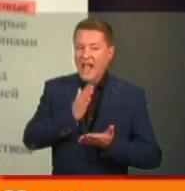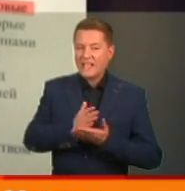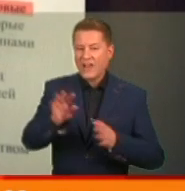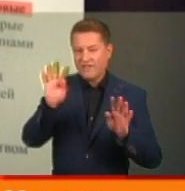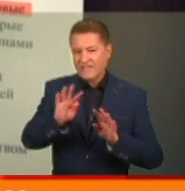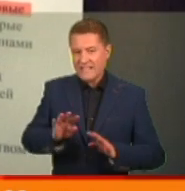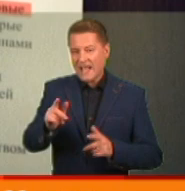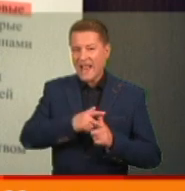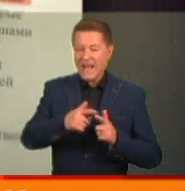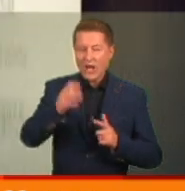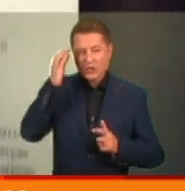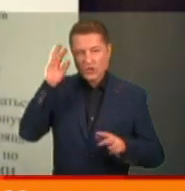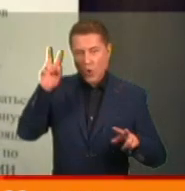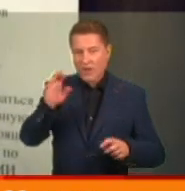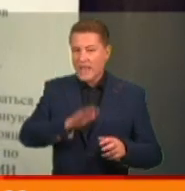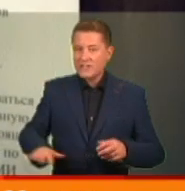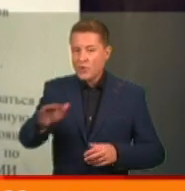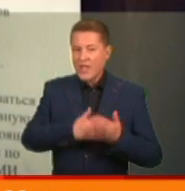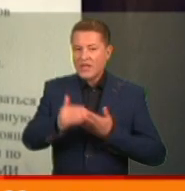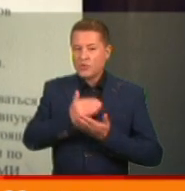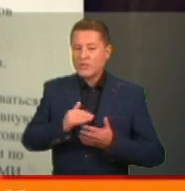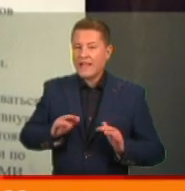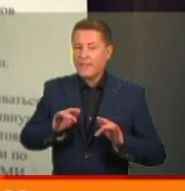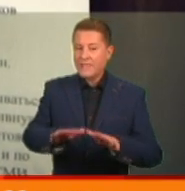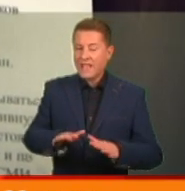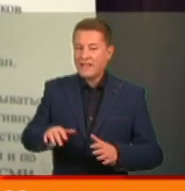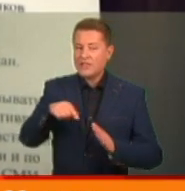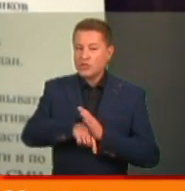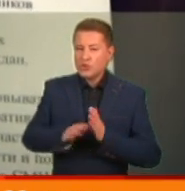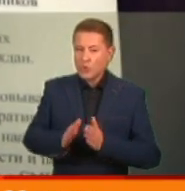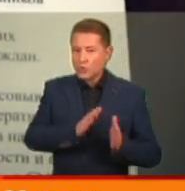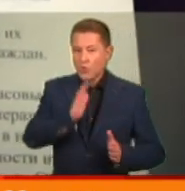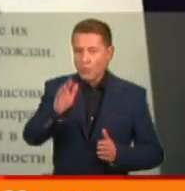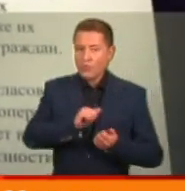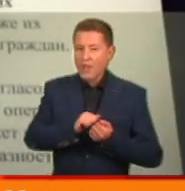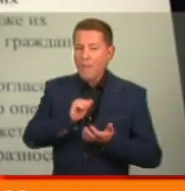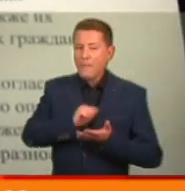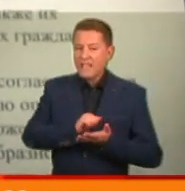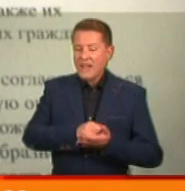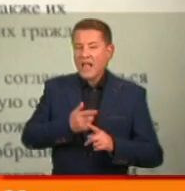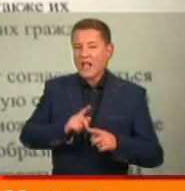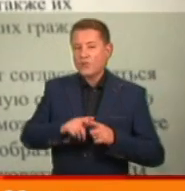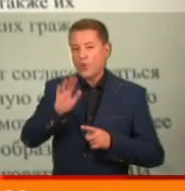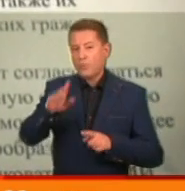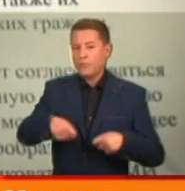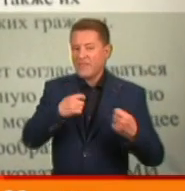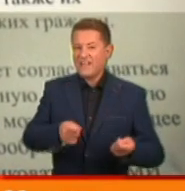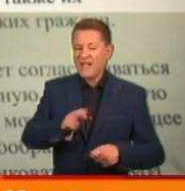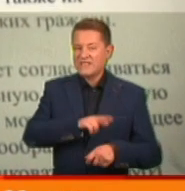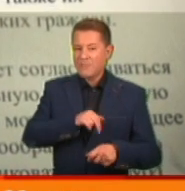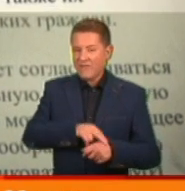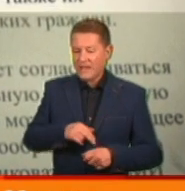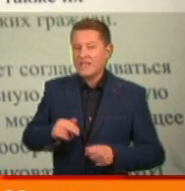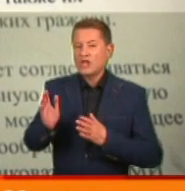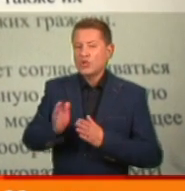серой или черной зоне. Результатом деятельности структуры будут материалы, которые будут передаваться в правоохранительные структуры Украины